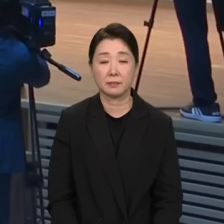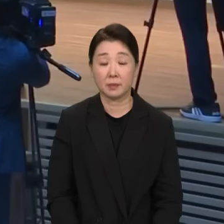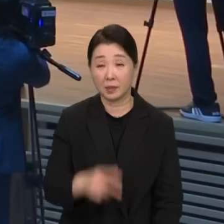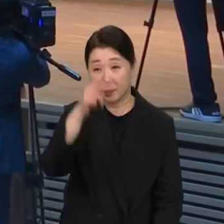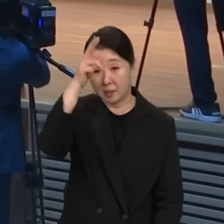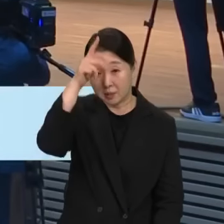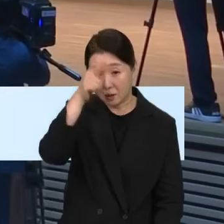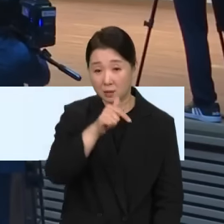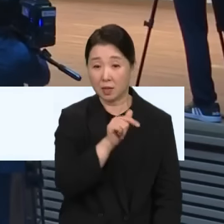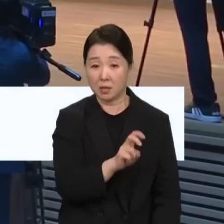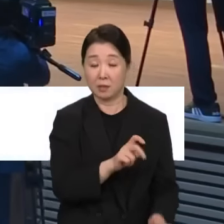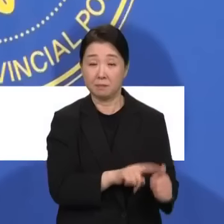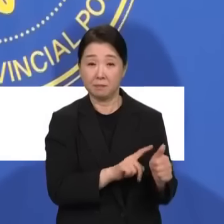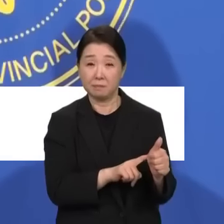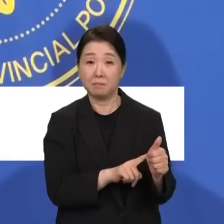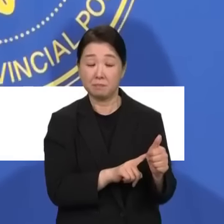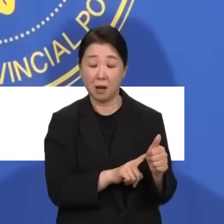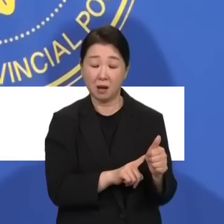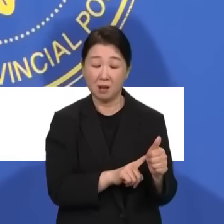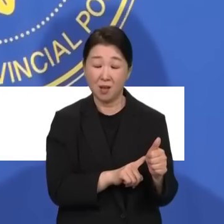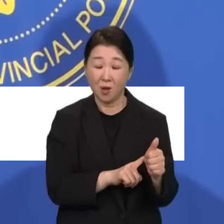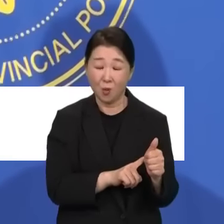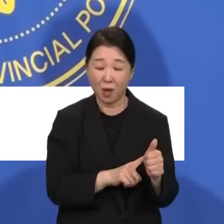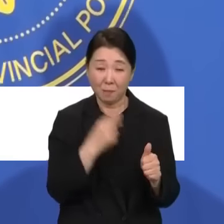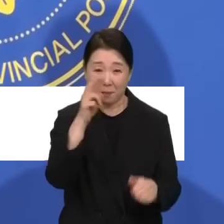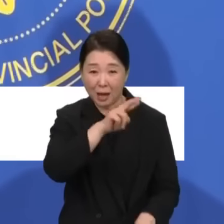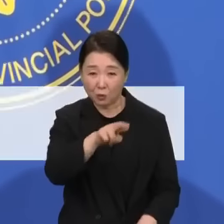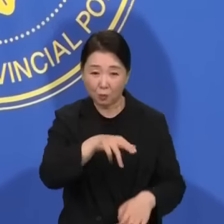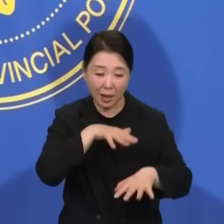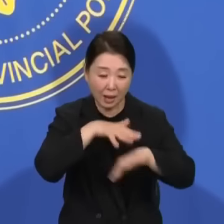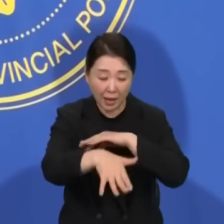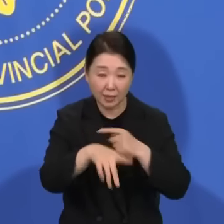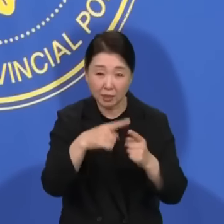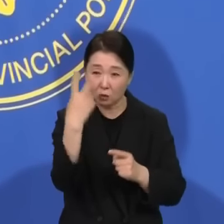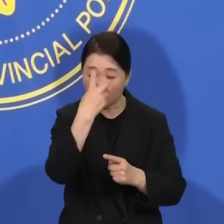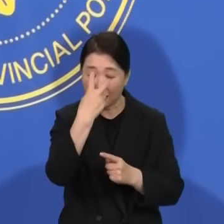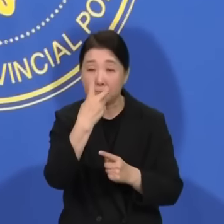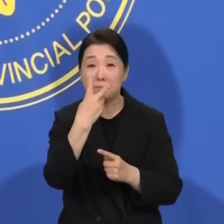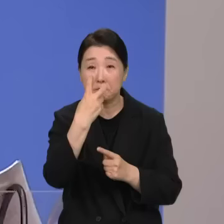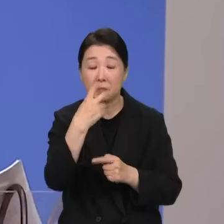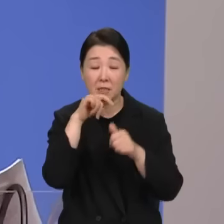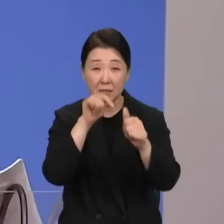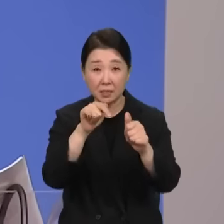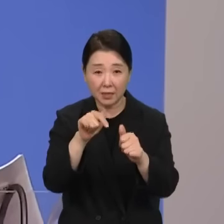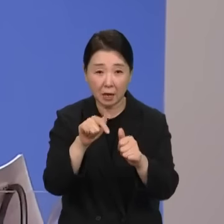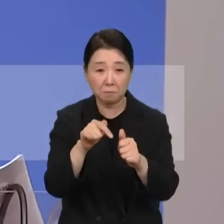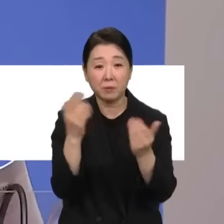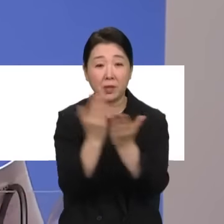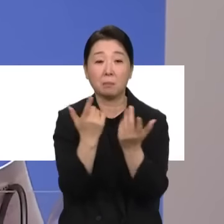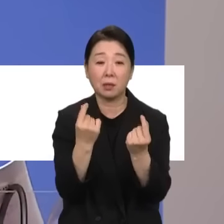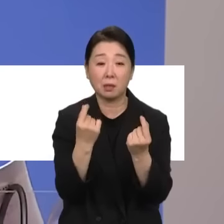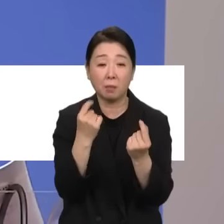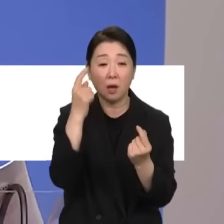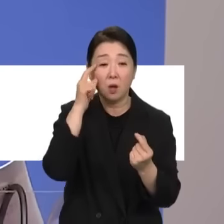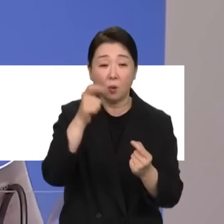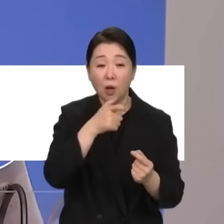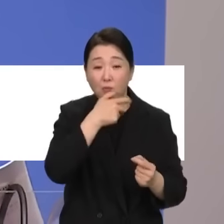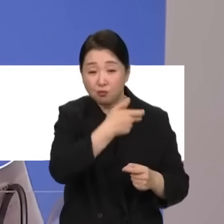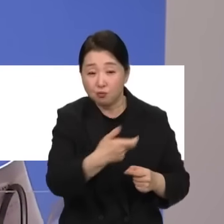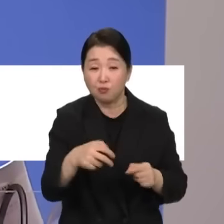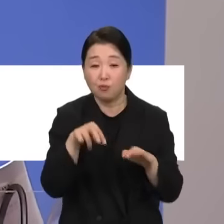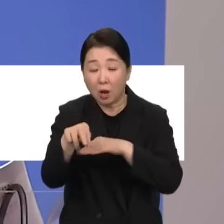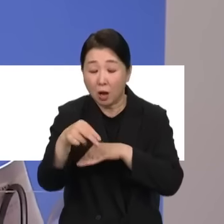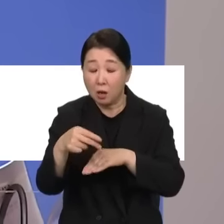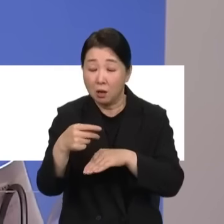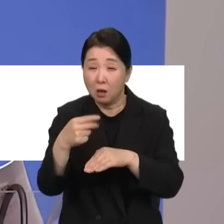경찰은 임성근 전 사단장의 바둑판식 수색 지시가 적절했다고 발표했습니다. 수면으로 내려가서 바둑판식으로 수색하라는